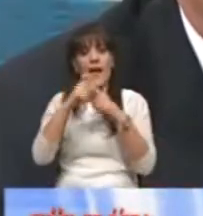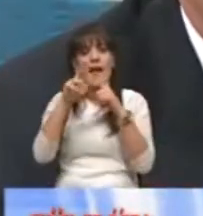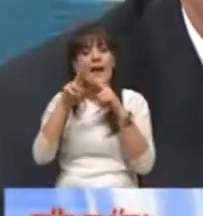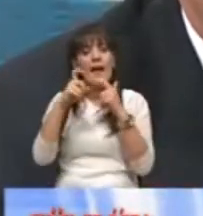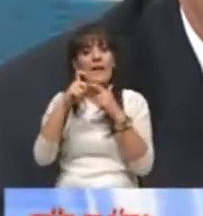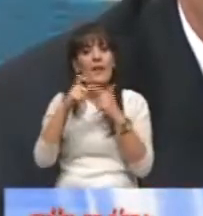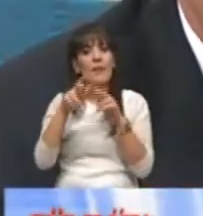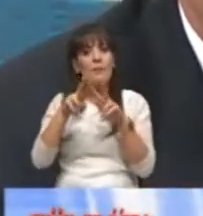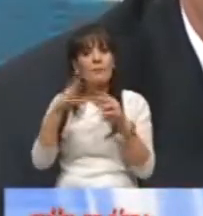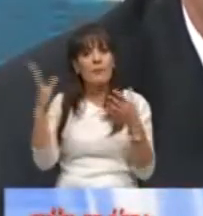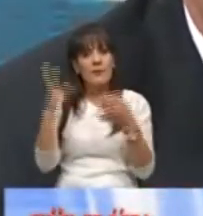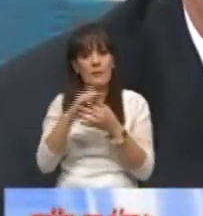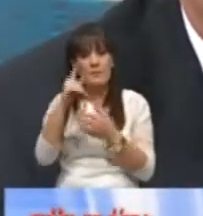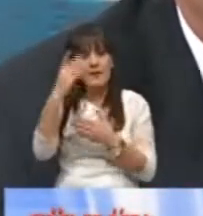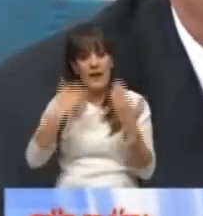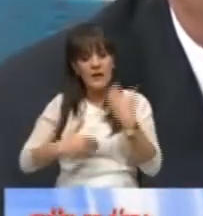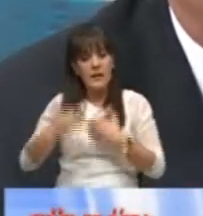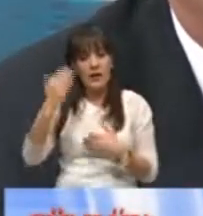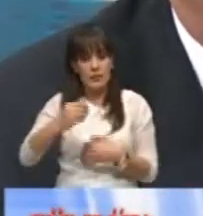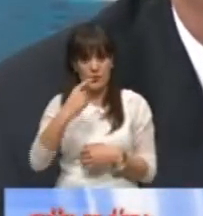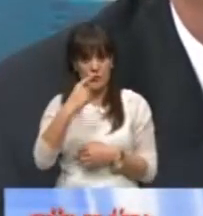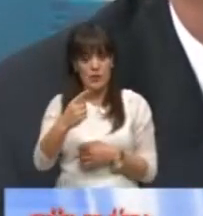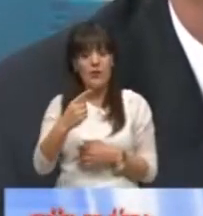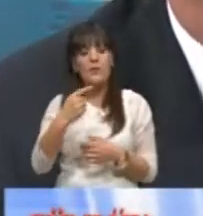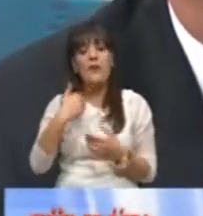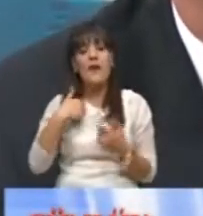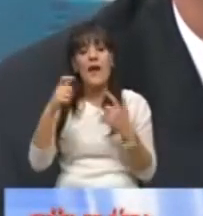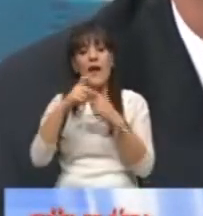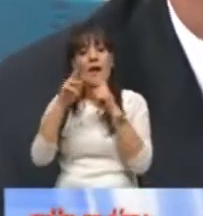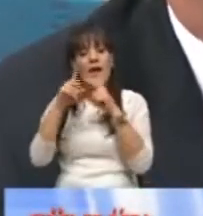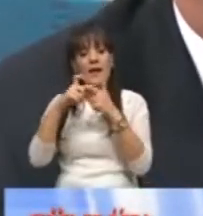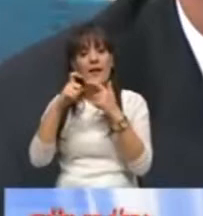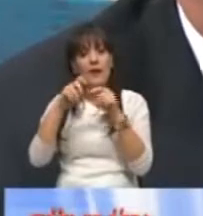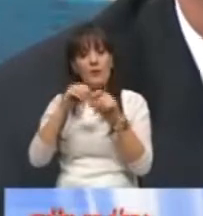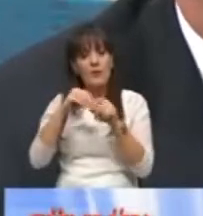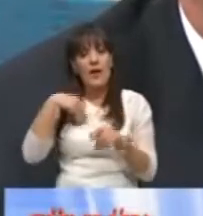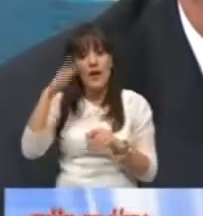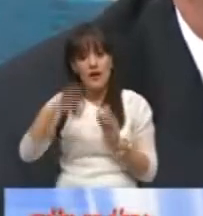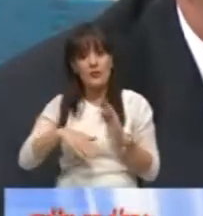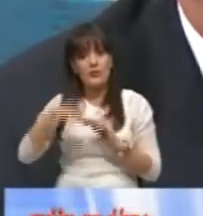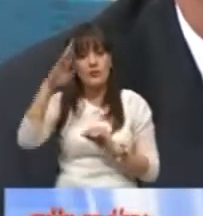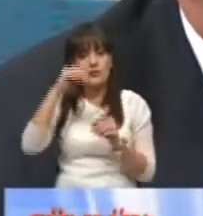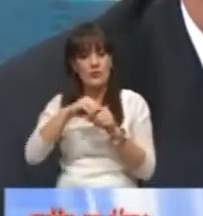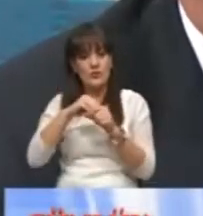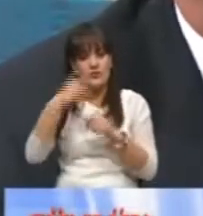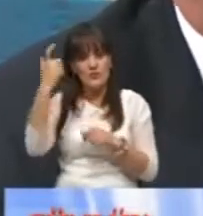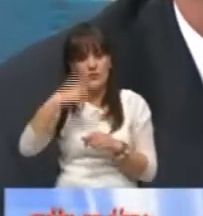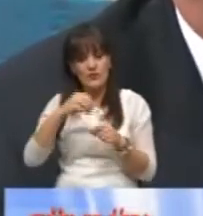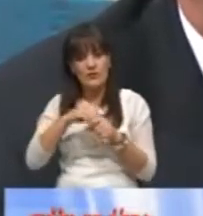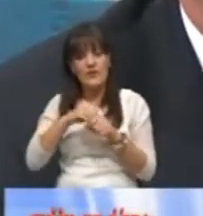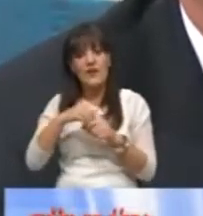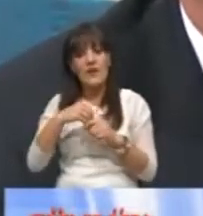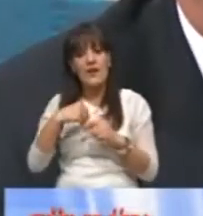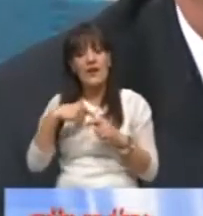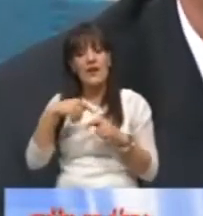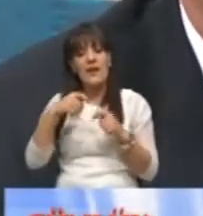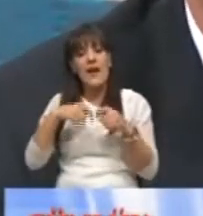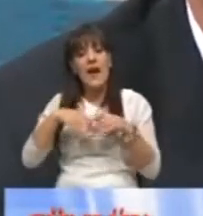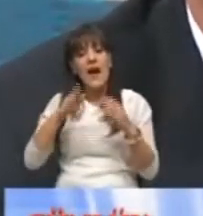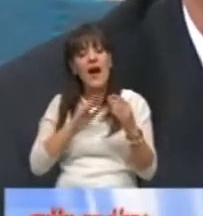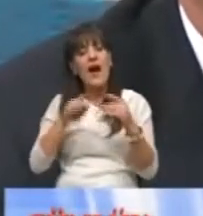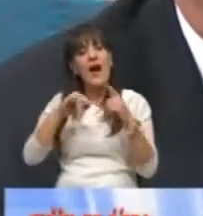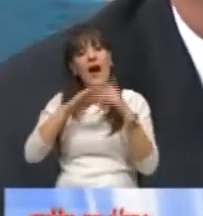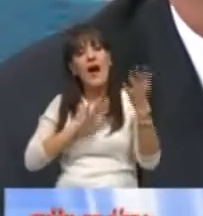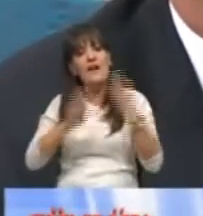Eklemi ilgilendiren bir yaralanma olduğunu söylemiştim. Eklem uzvun yani altta ve üstte ekstremite olarak ifade ettiğimiz ekstremitelerde hareketli